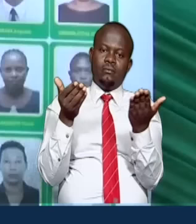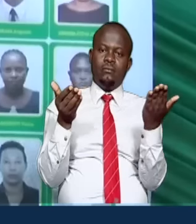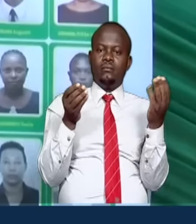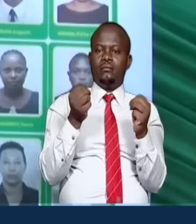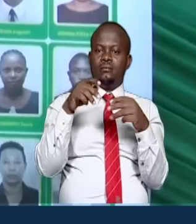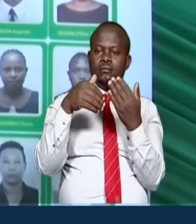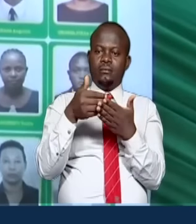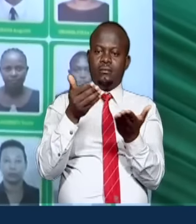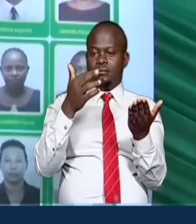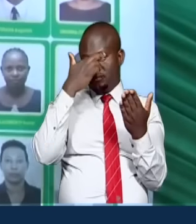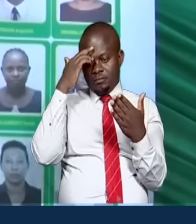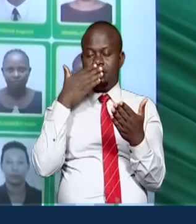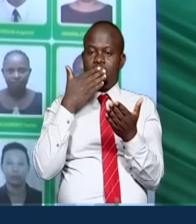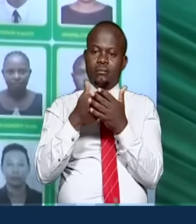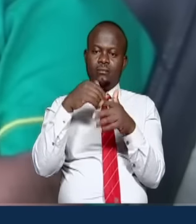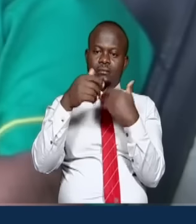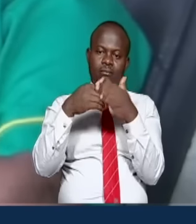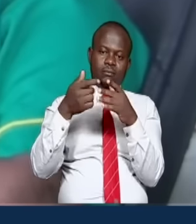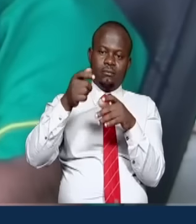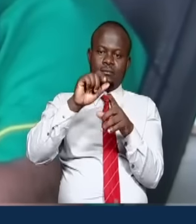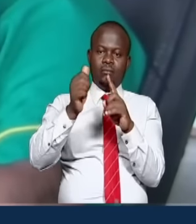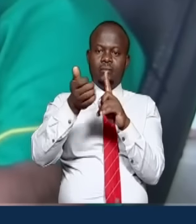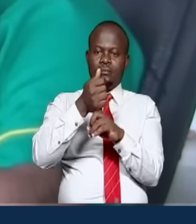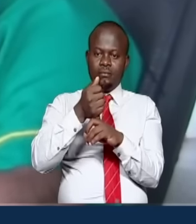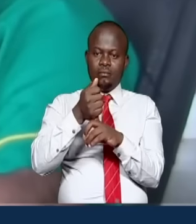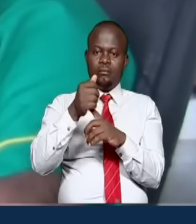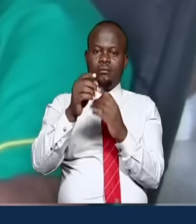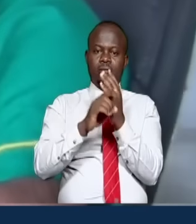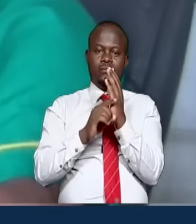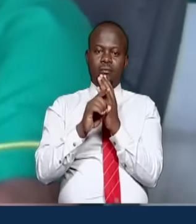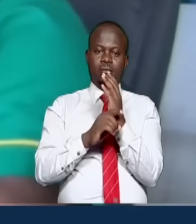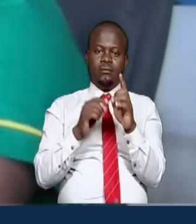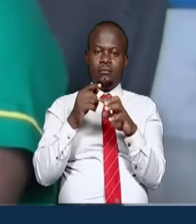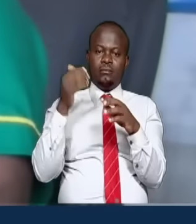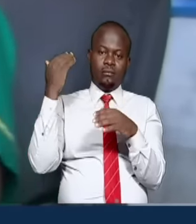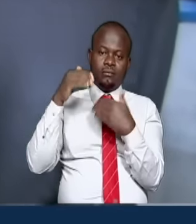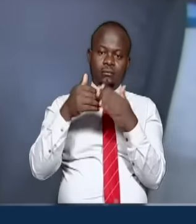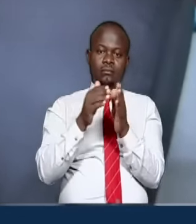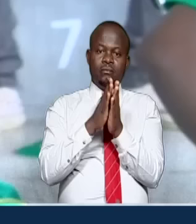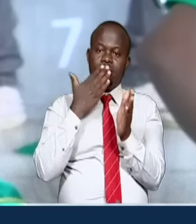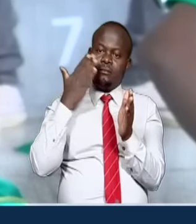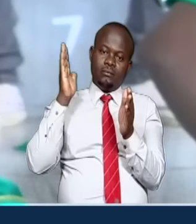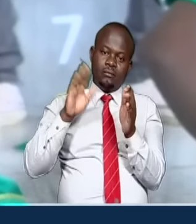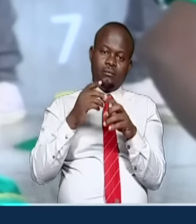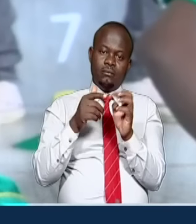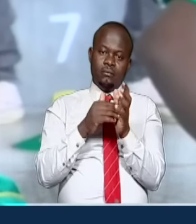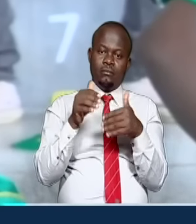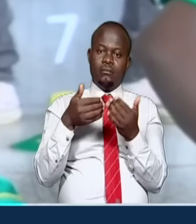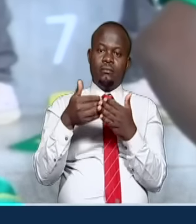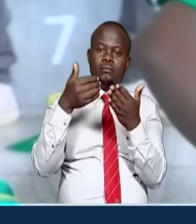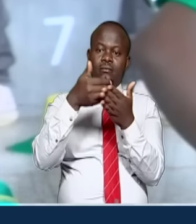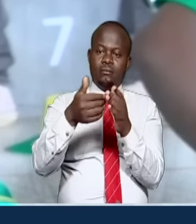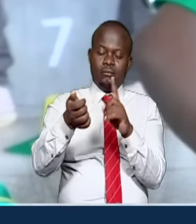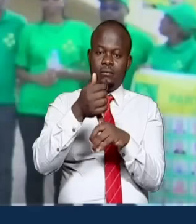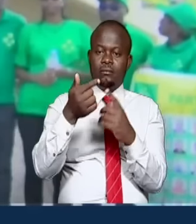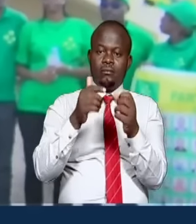b'ishyaka ari impamvu nziza yo gukomeza kongera ibyagezweho kuri aka karere ngo kahoranye amateka agoye ariko ubu kakaba kageze kure mu